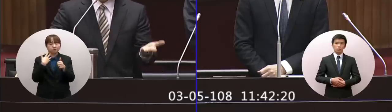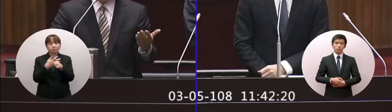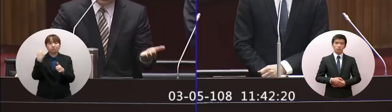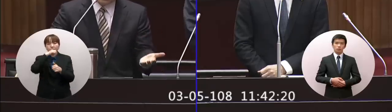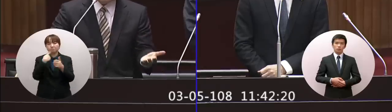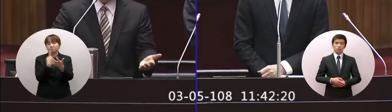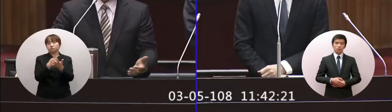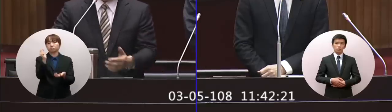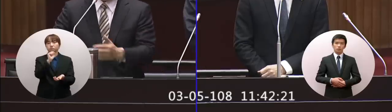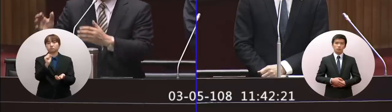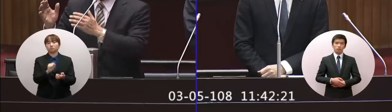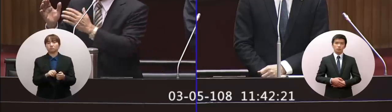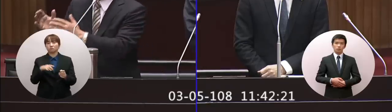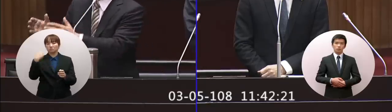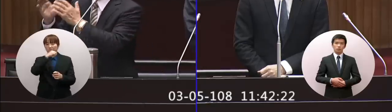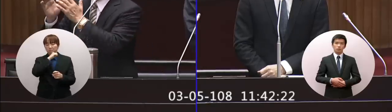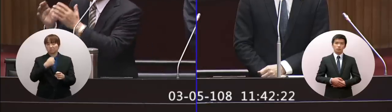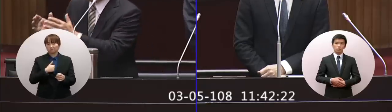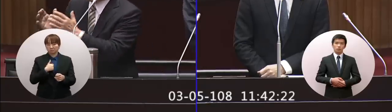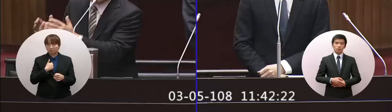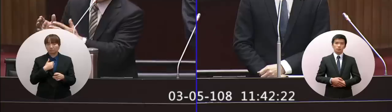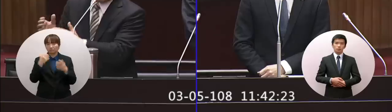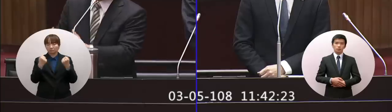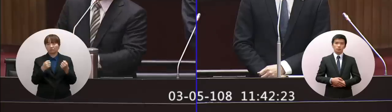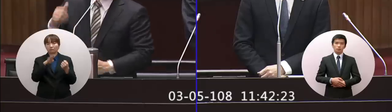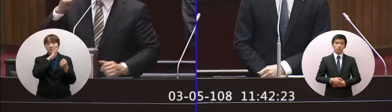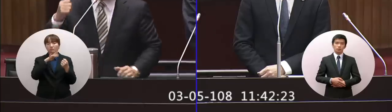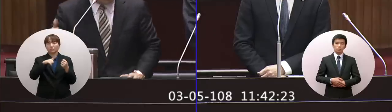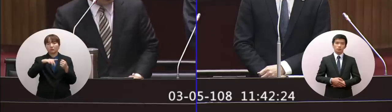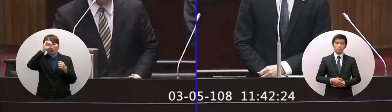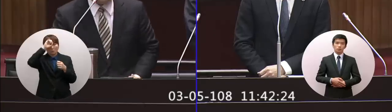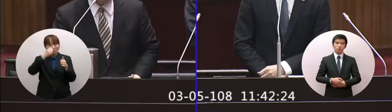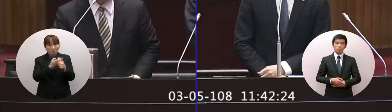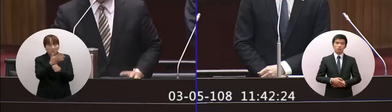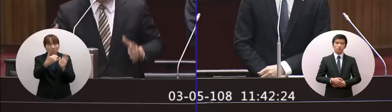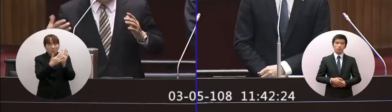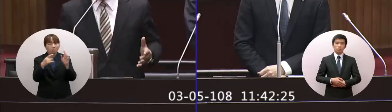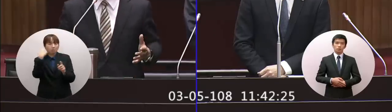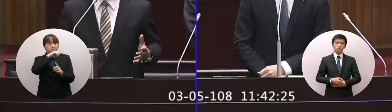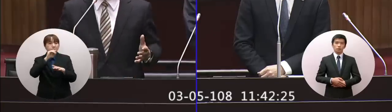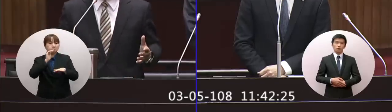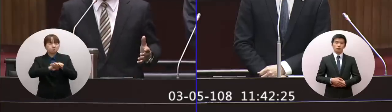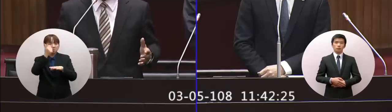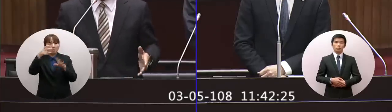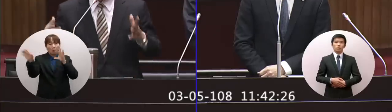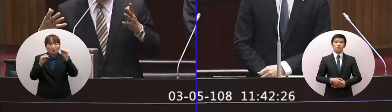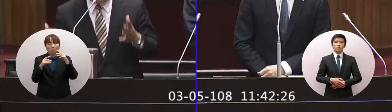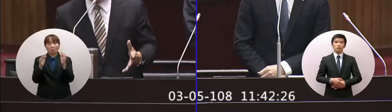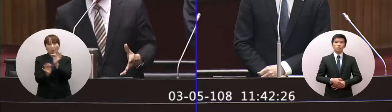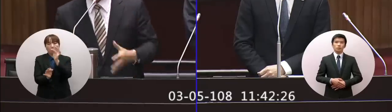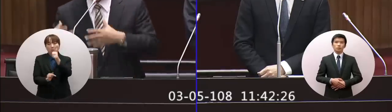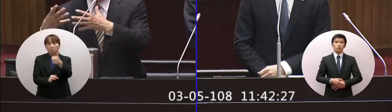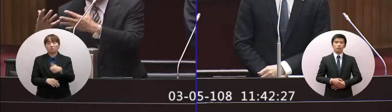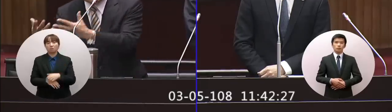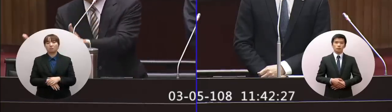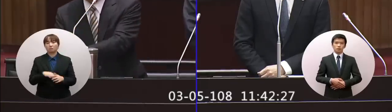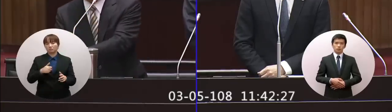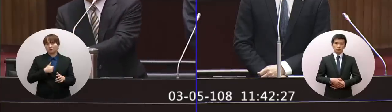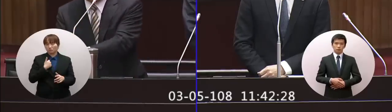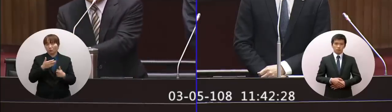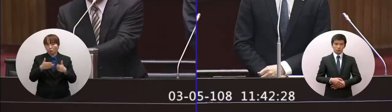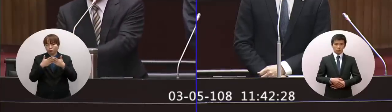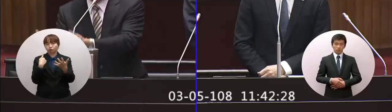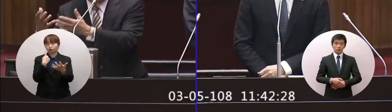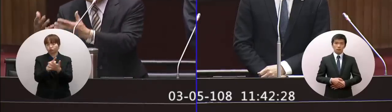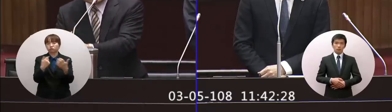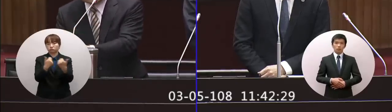当去，所以台湾是伫防疫内面做了上好的，资料嘛上济，啊，咱真正需